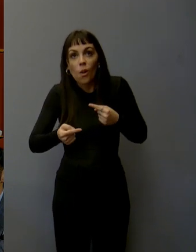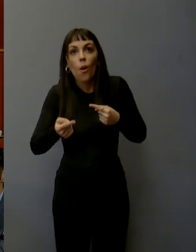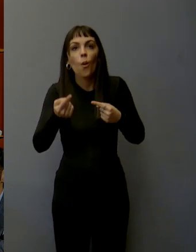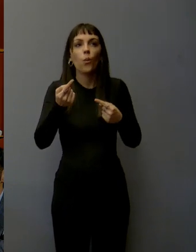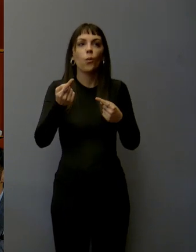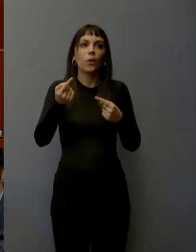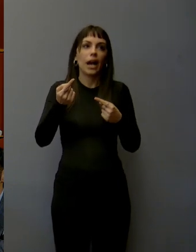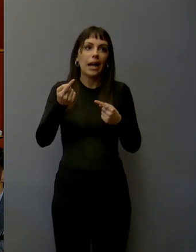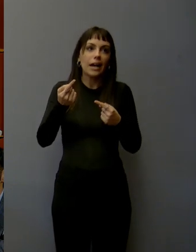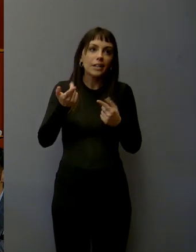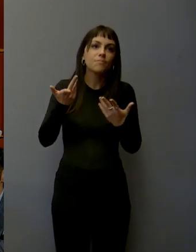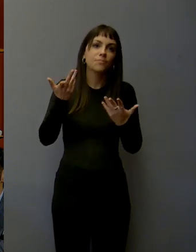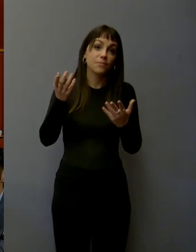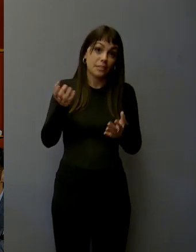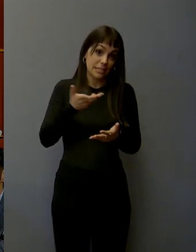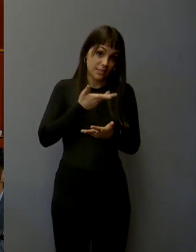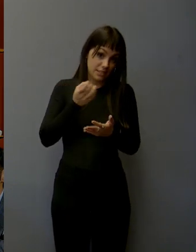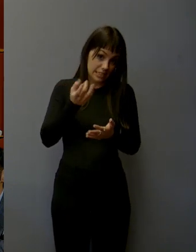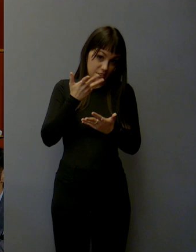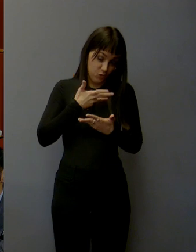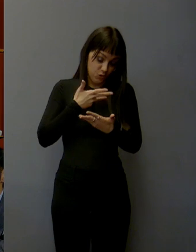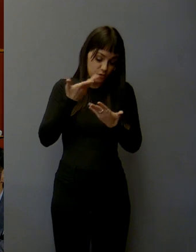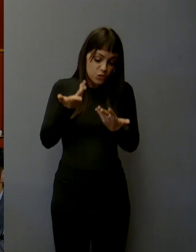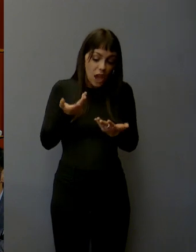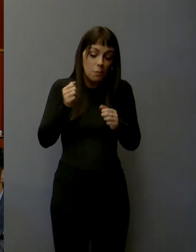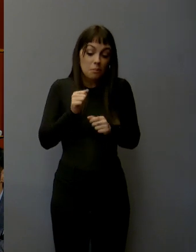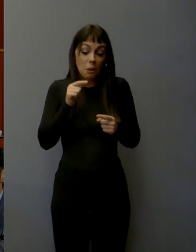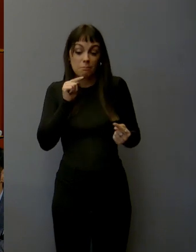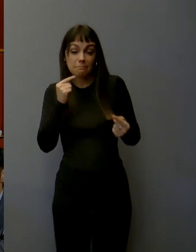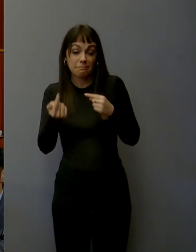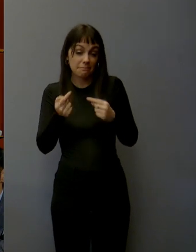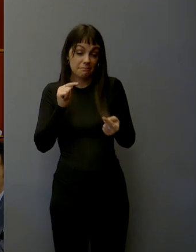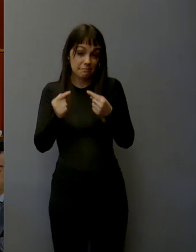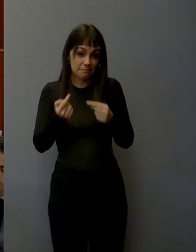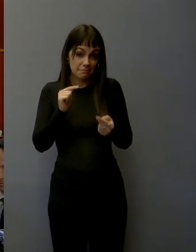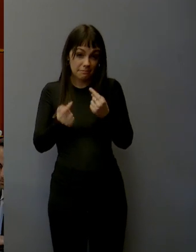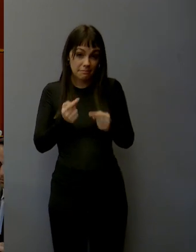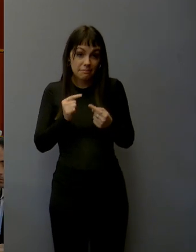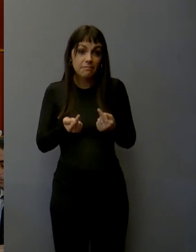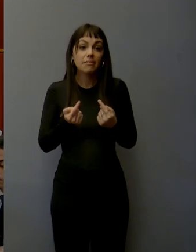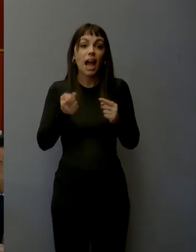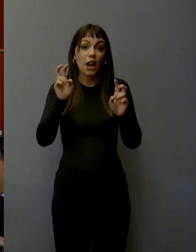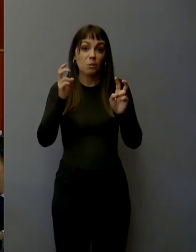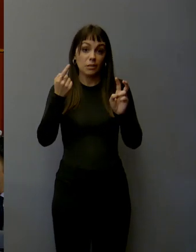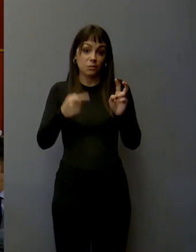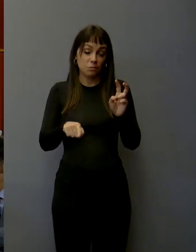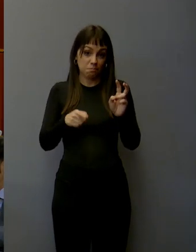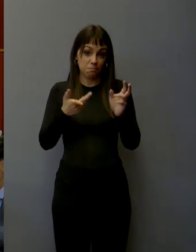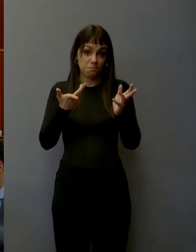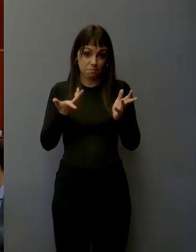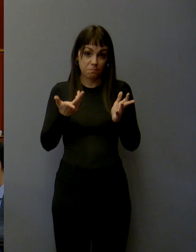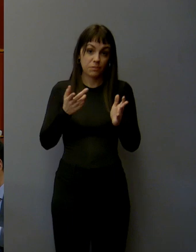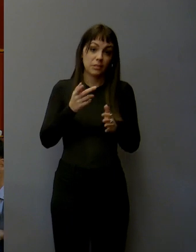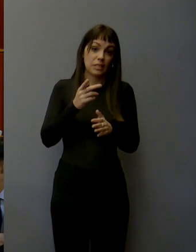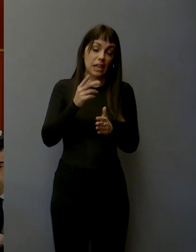del dei tributi delle tasse e di quello che in qualche maniera è il loro utilizzo però in qualche maniera